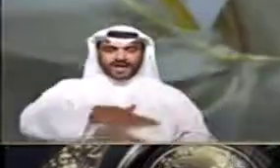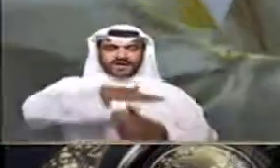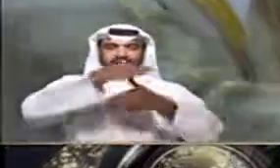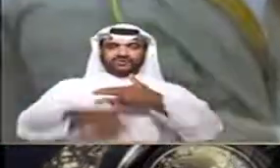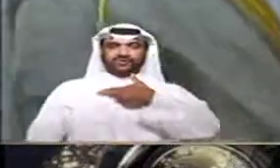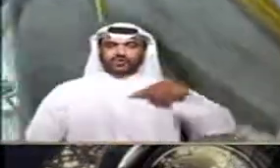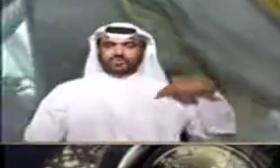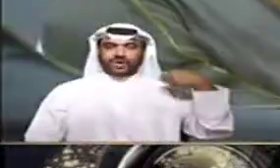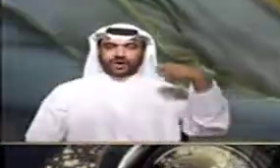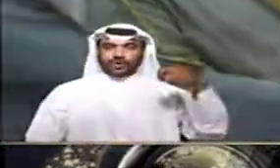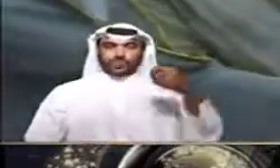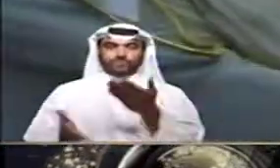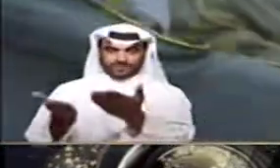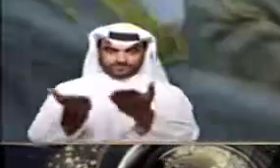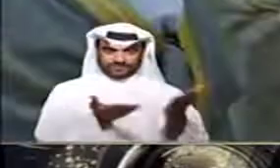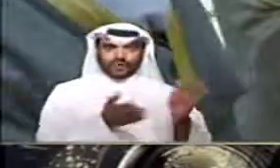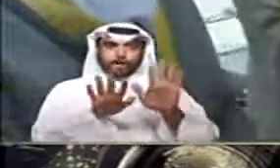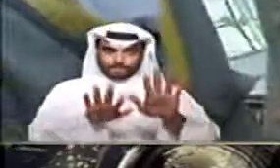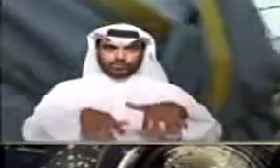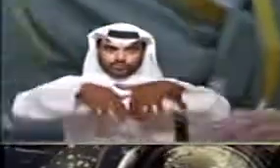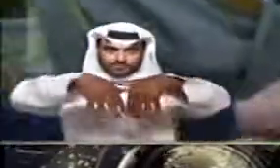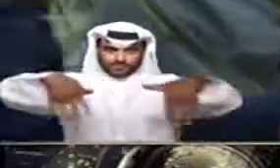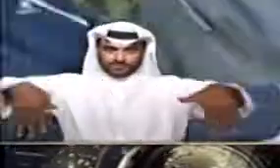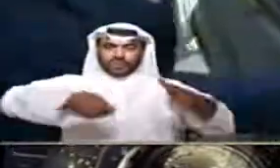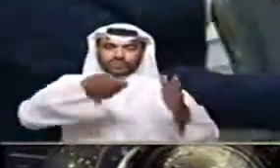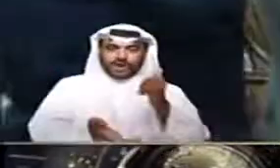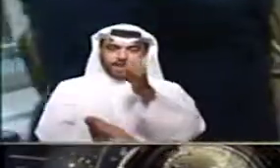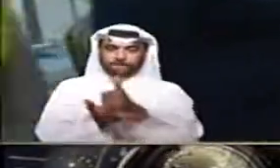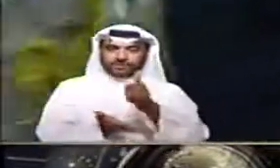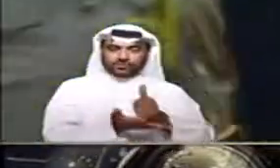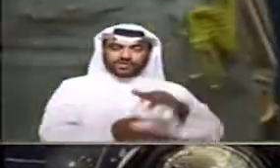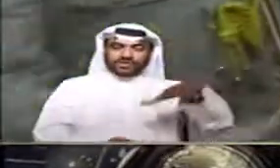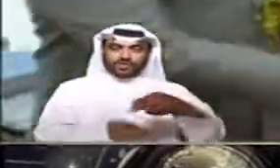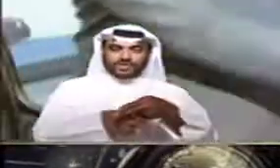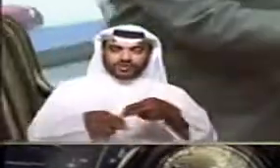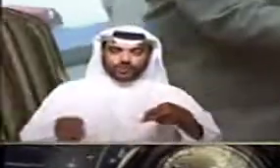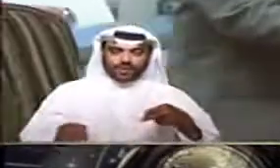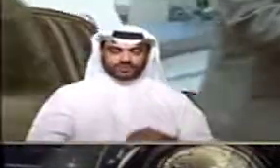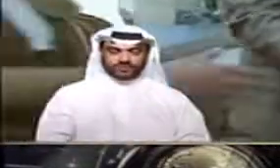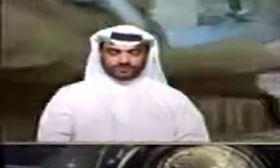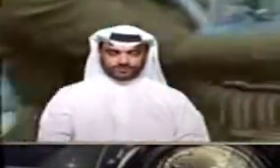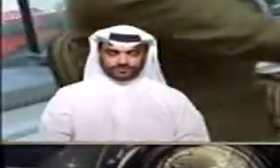جابر المبارك الحمد الصباح رئيس مجلس الوزراء وكبار المسؤولين بالدولة.